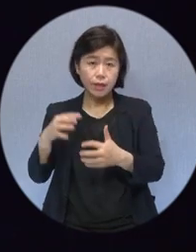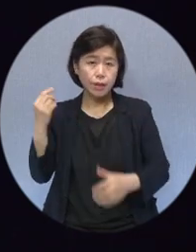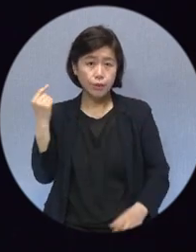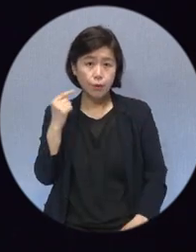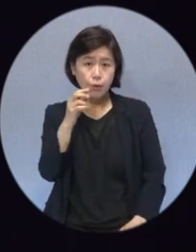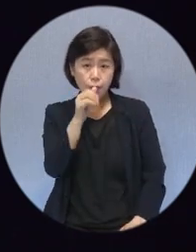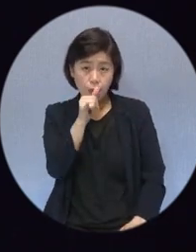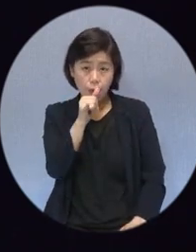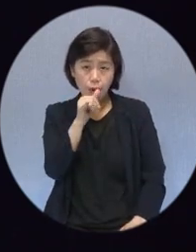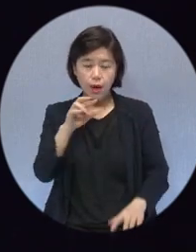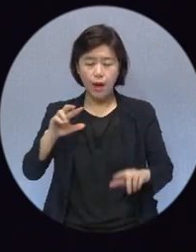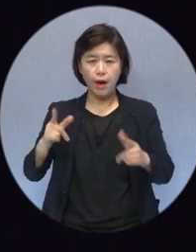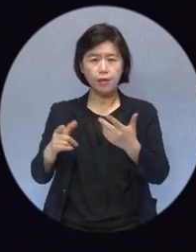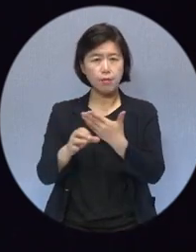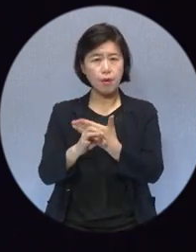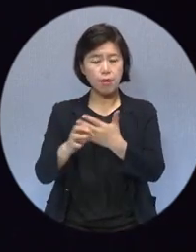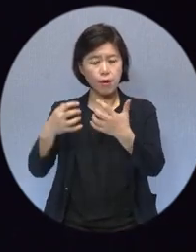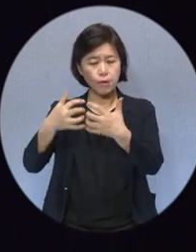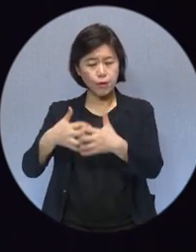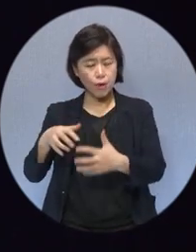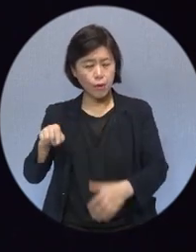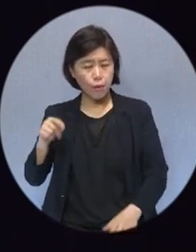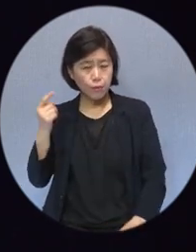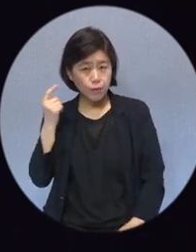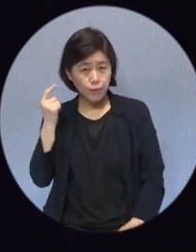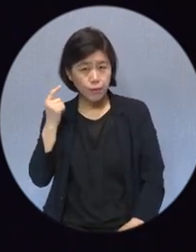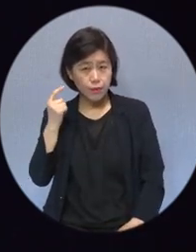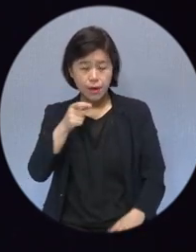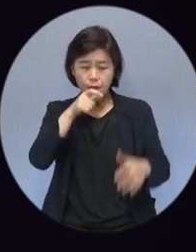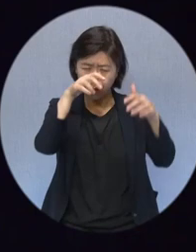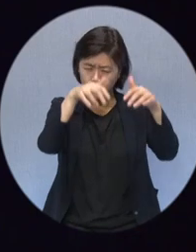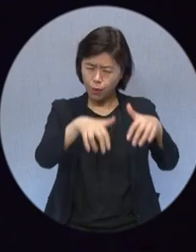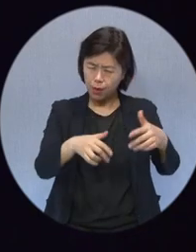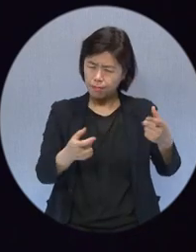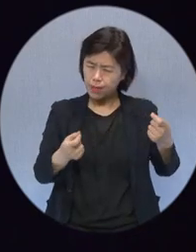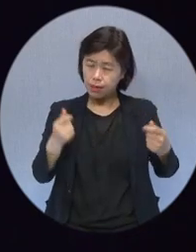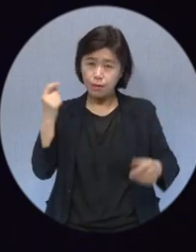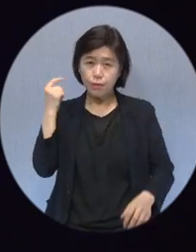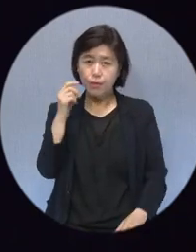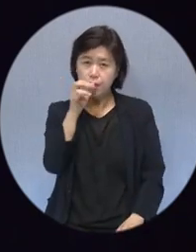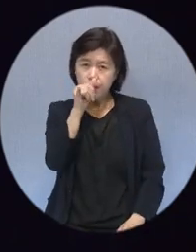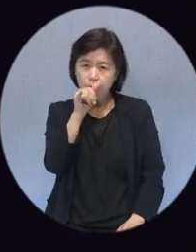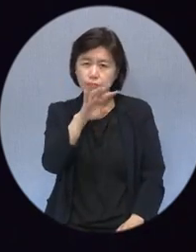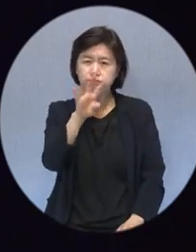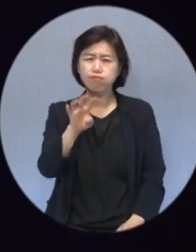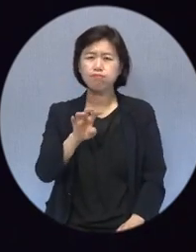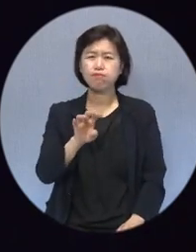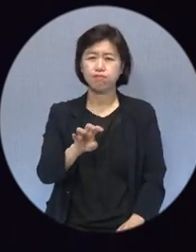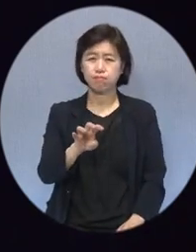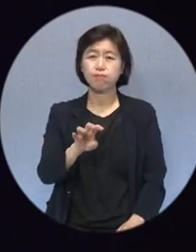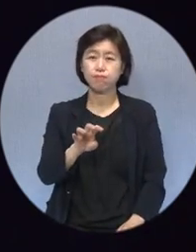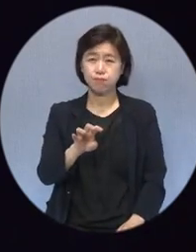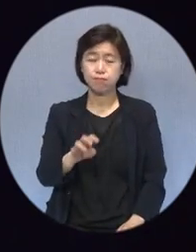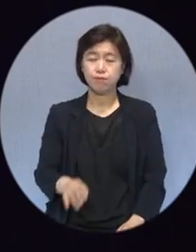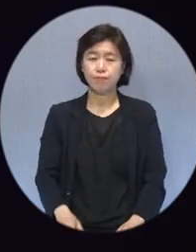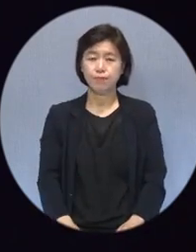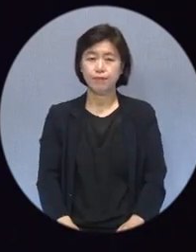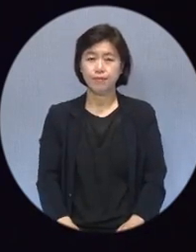직조기가 소나기 소리를 내는지 잘 모르겠는 축축한